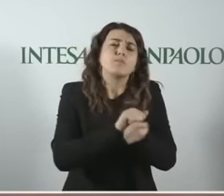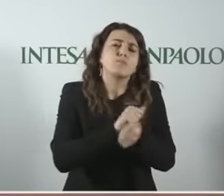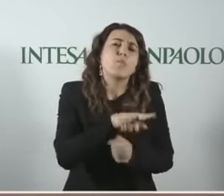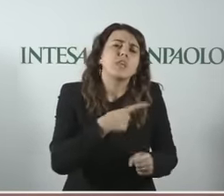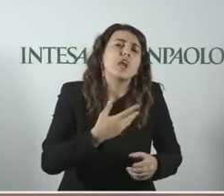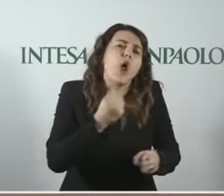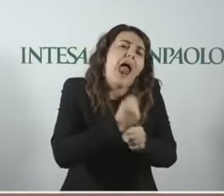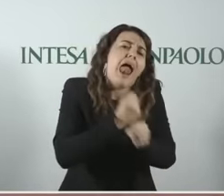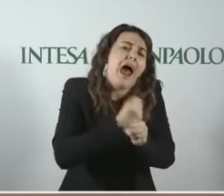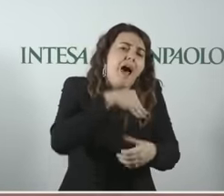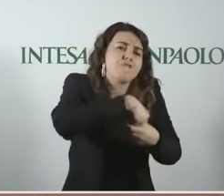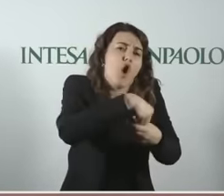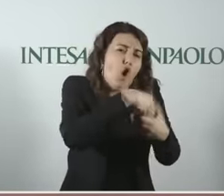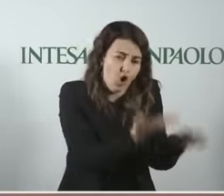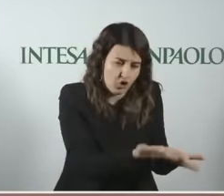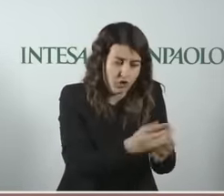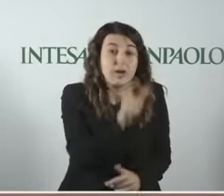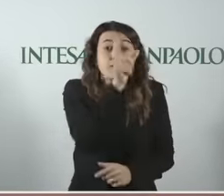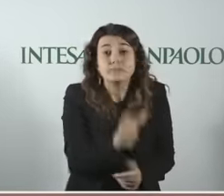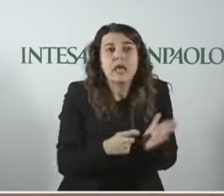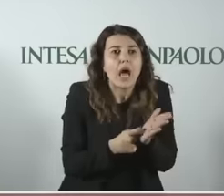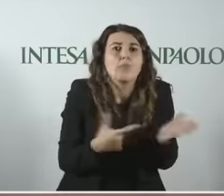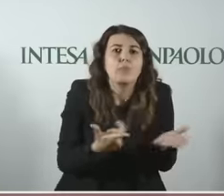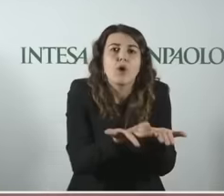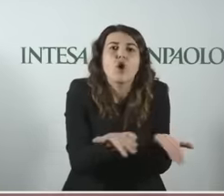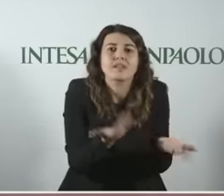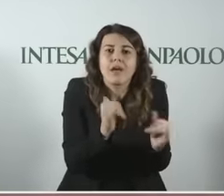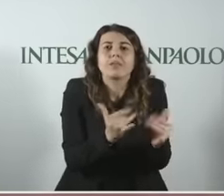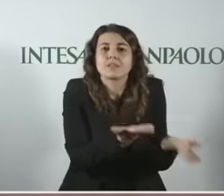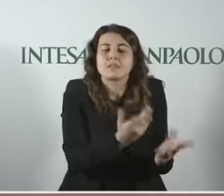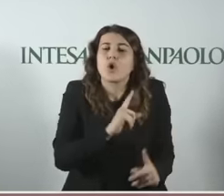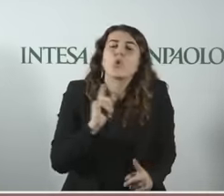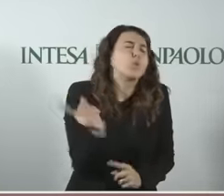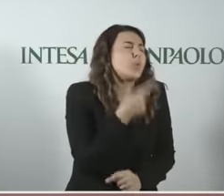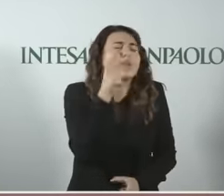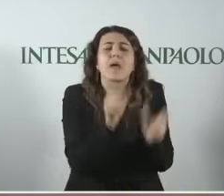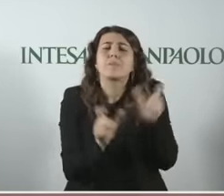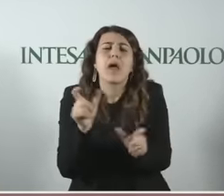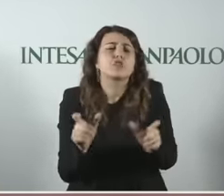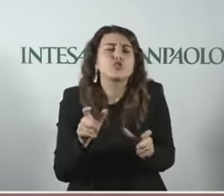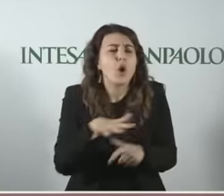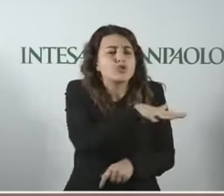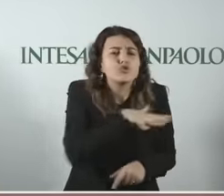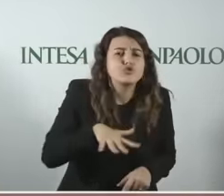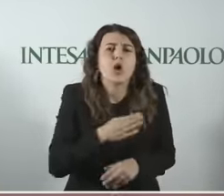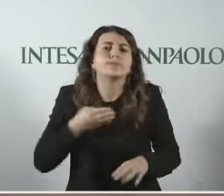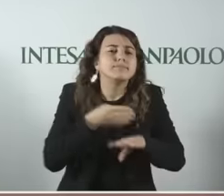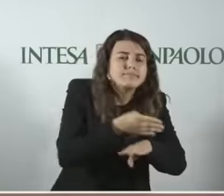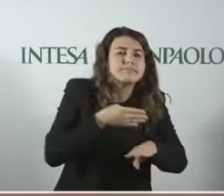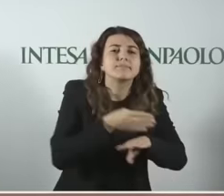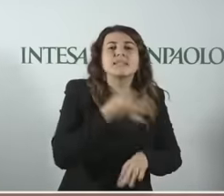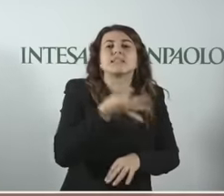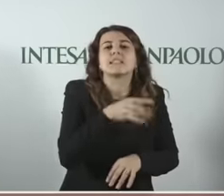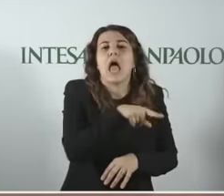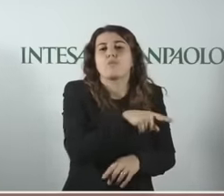avanti e quindi è un personaggio importante chiaramente tutti gli abitanti della zona vanno al Mulino Voi capite Il